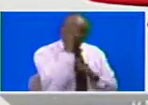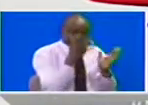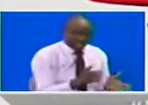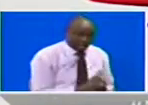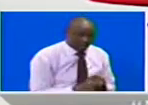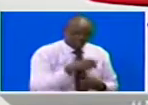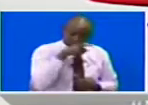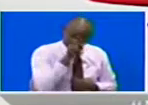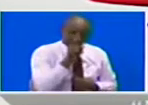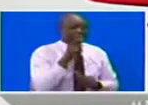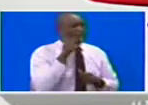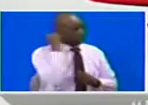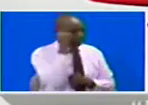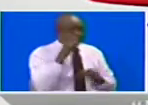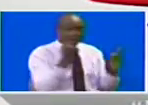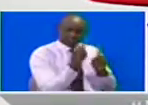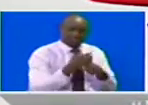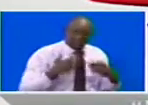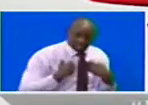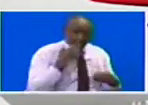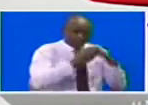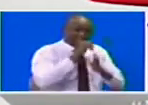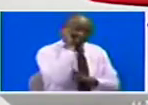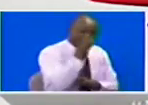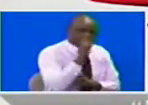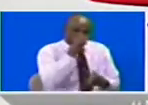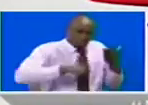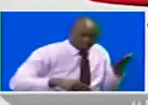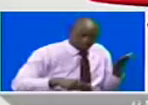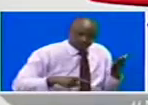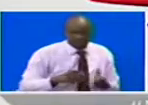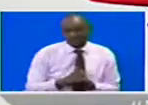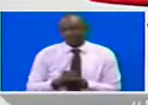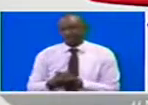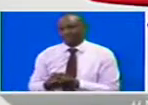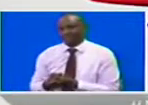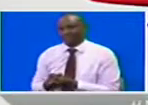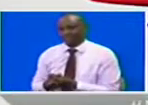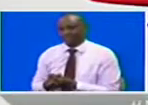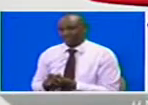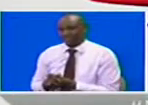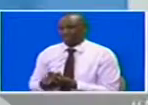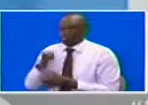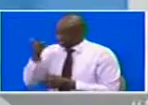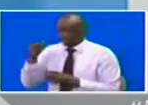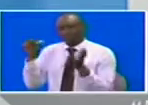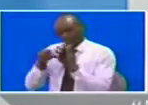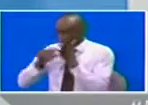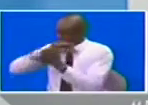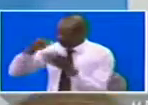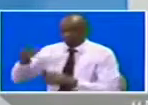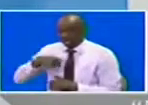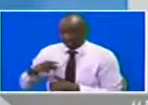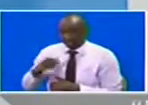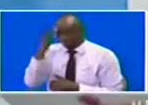jinsi wanavyoendeleza siasa zao ni za kujenga nchi ama ni za kuisambaratisha? Kidogo wanatuchanganya